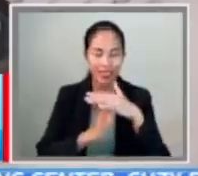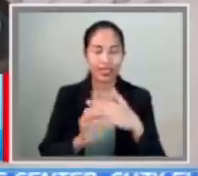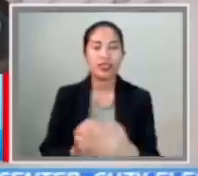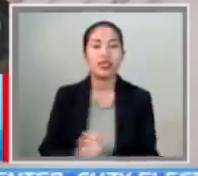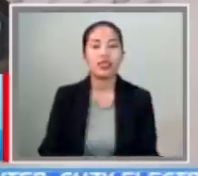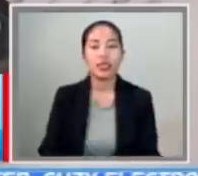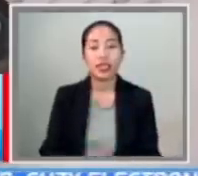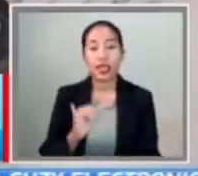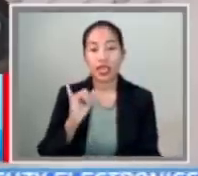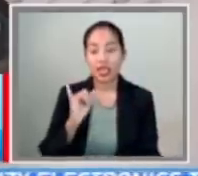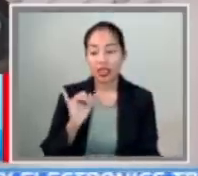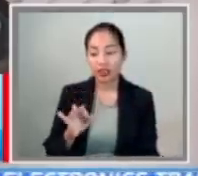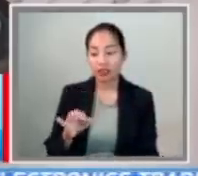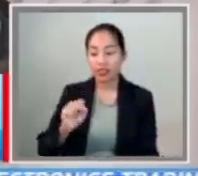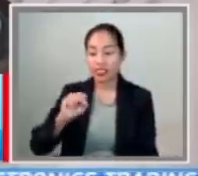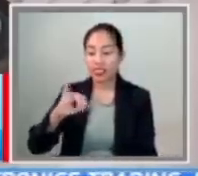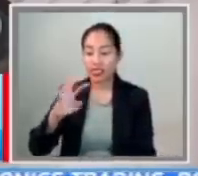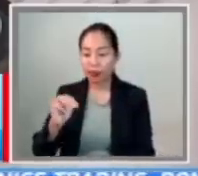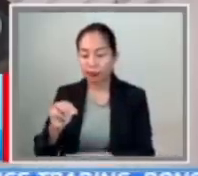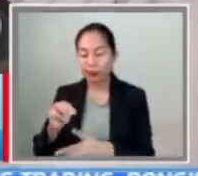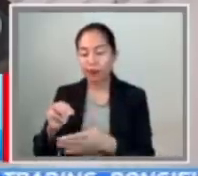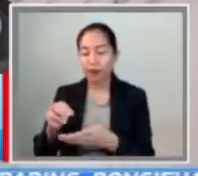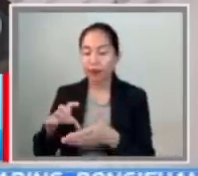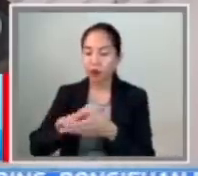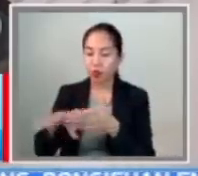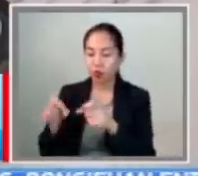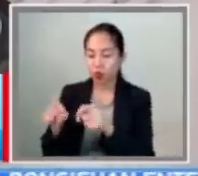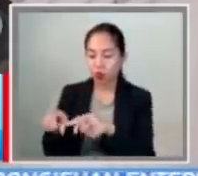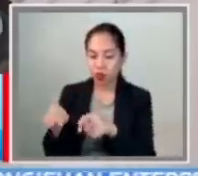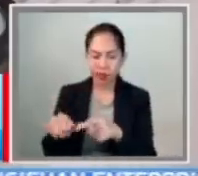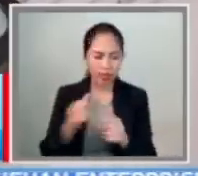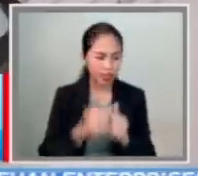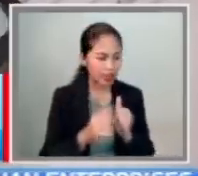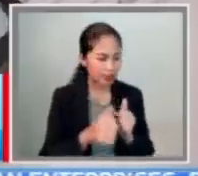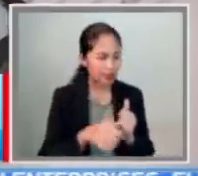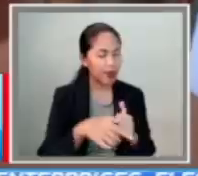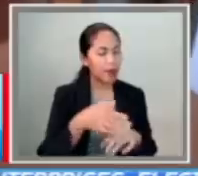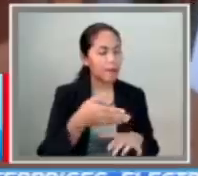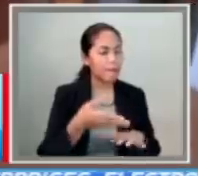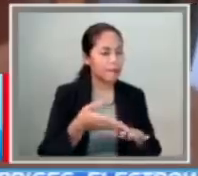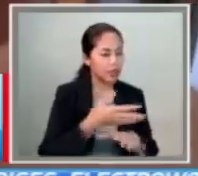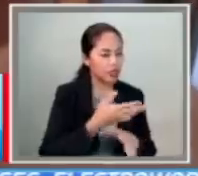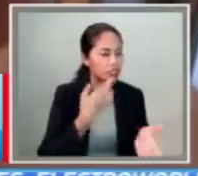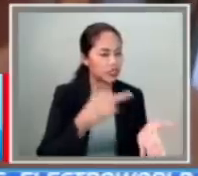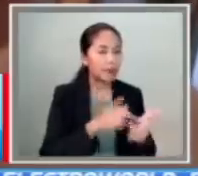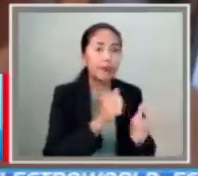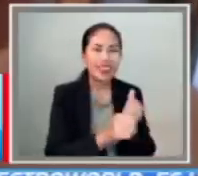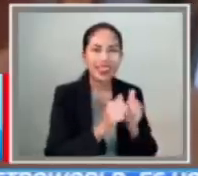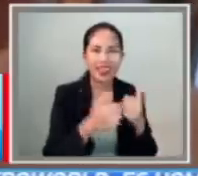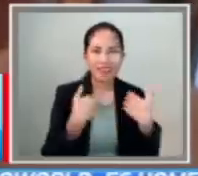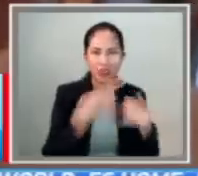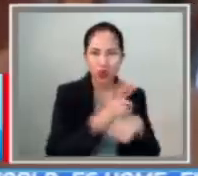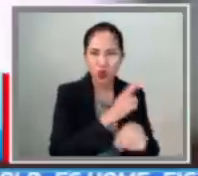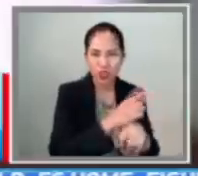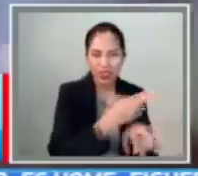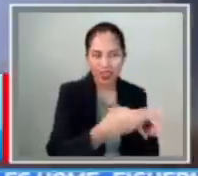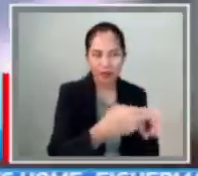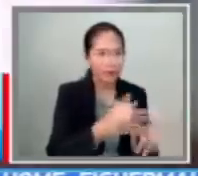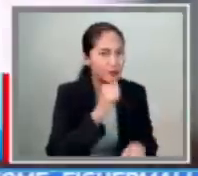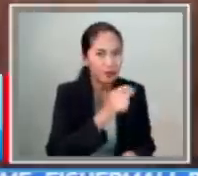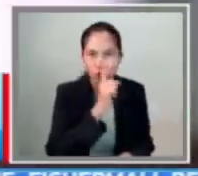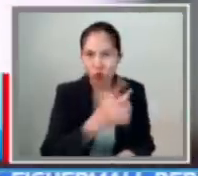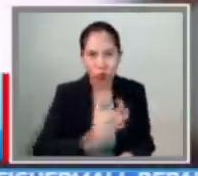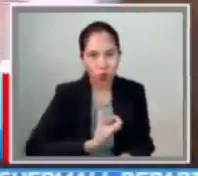SIM, ibig sabihin na irehistro na ipo ito sa pangalan ng isang tao na hindi tunay na may-ari ng SIM card